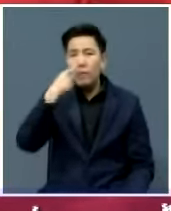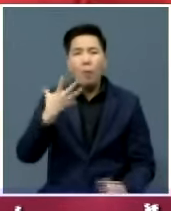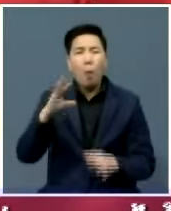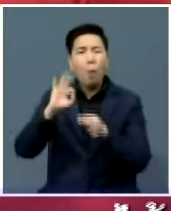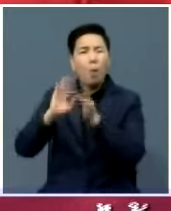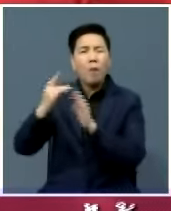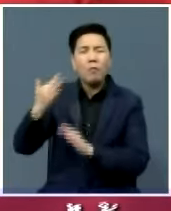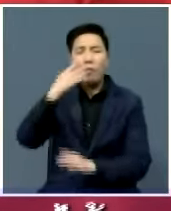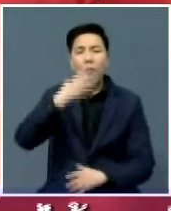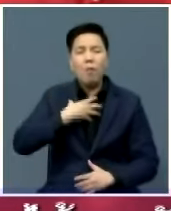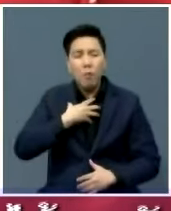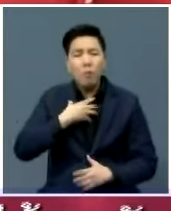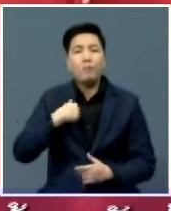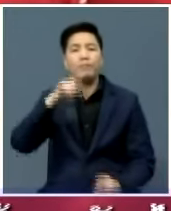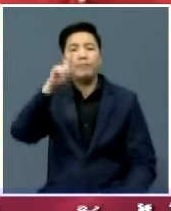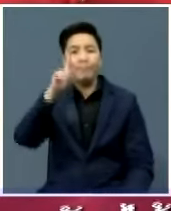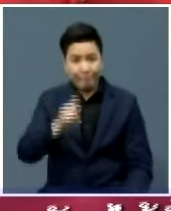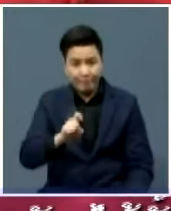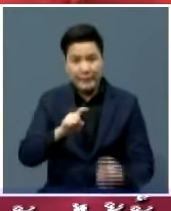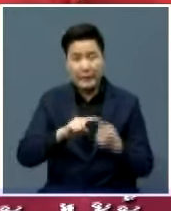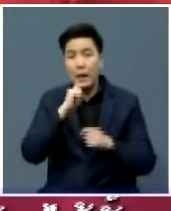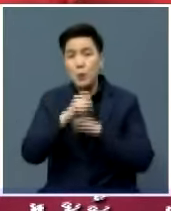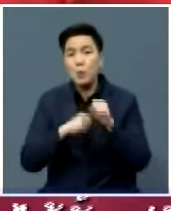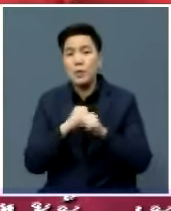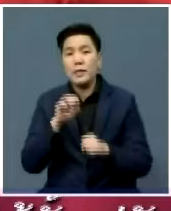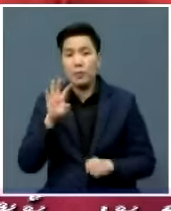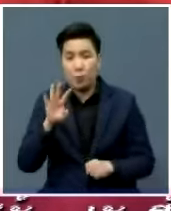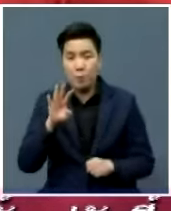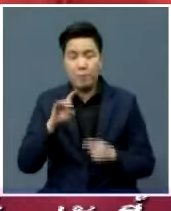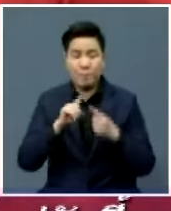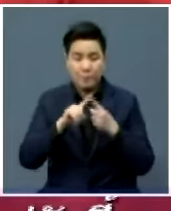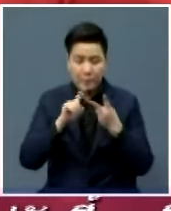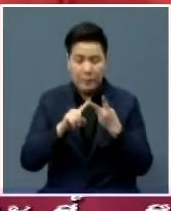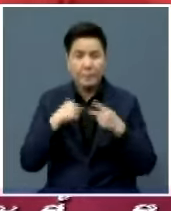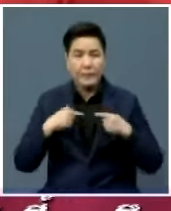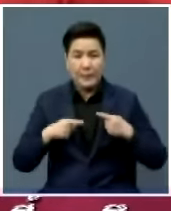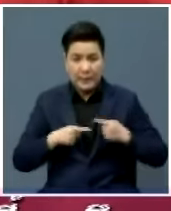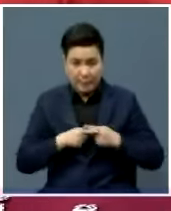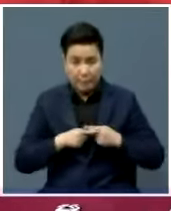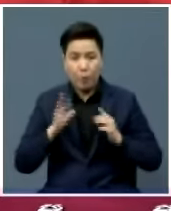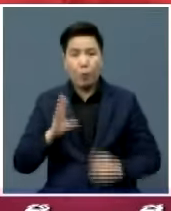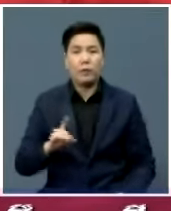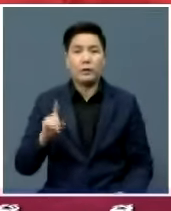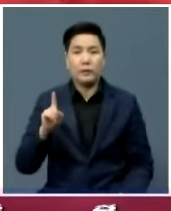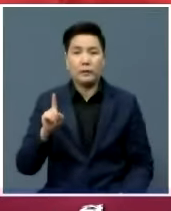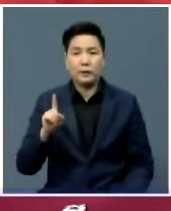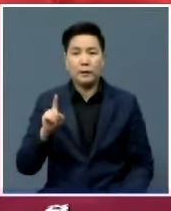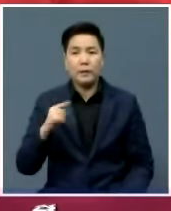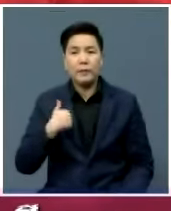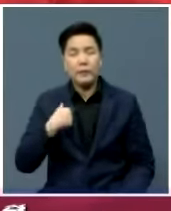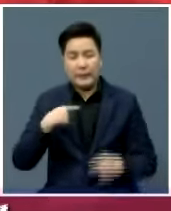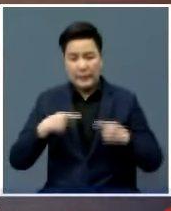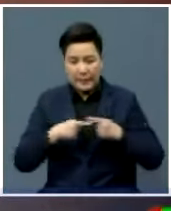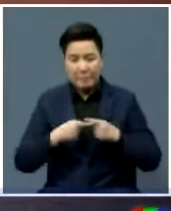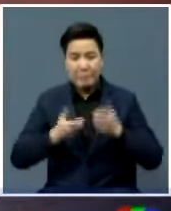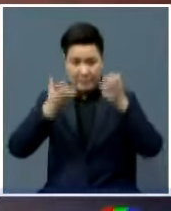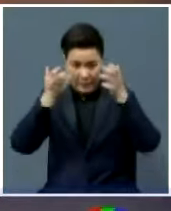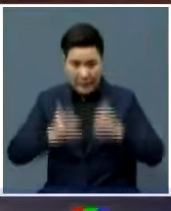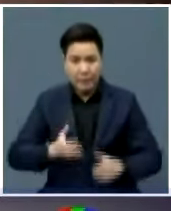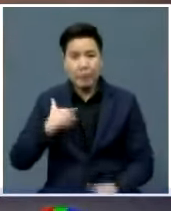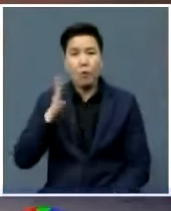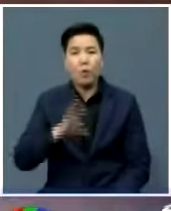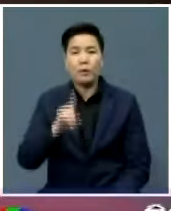ชีวิตนอกจากนี้นะคะยังมีผู้ได้รับบาดเจ็บเพิ่มเติมด้วย1รายแล้วก็มีบาดเจ็บสาหัสอี